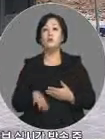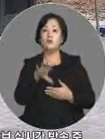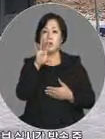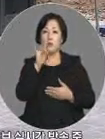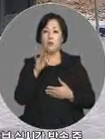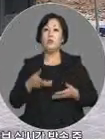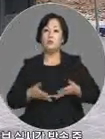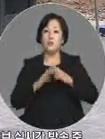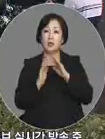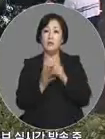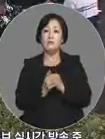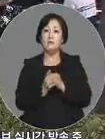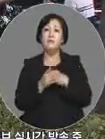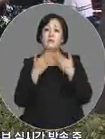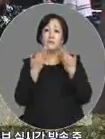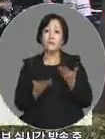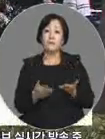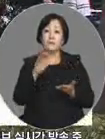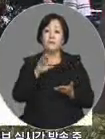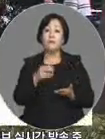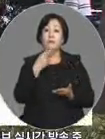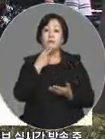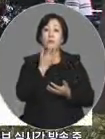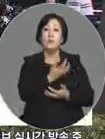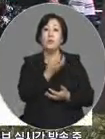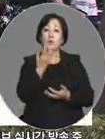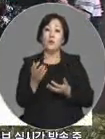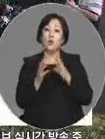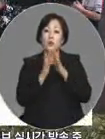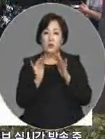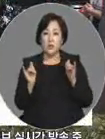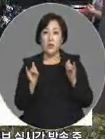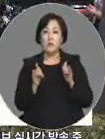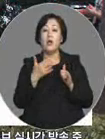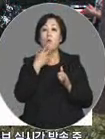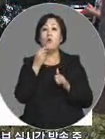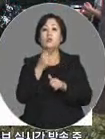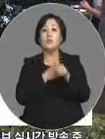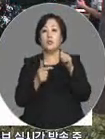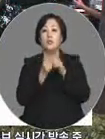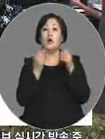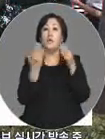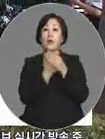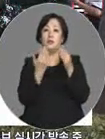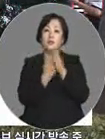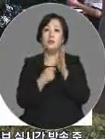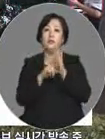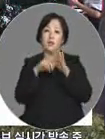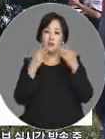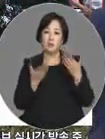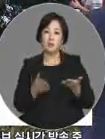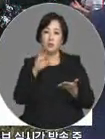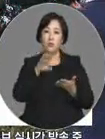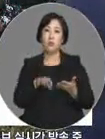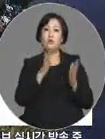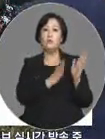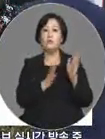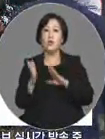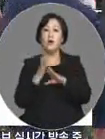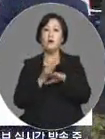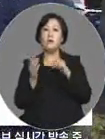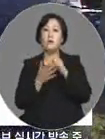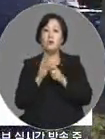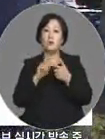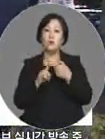처음입니다. 쉴 공간이 없었던 이동 노동자분들의 복지 증진을 위해서 쉼터를 마련하게 되었고요.